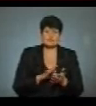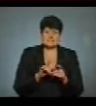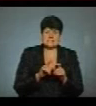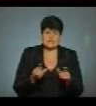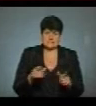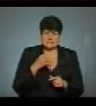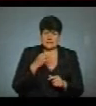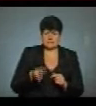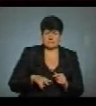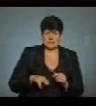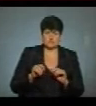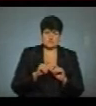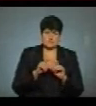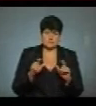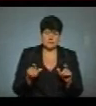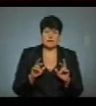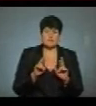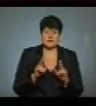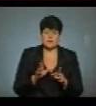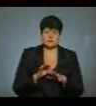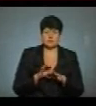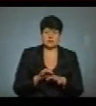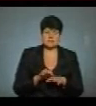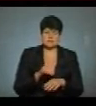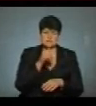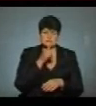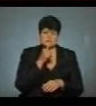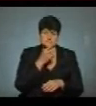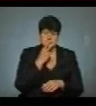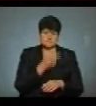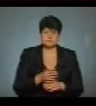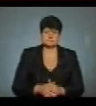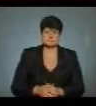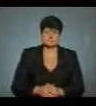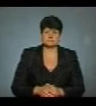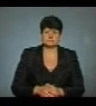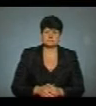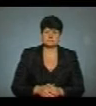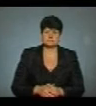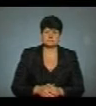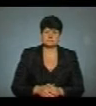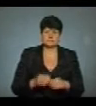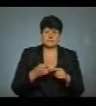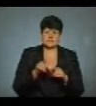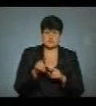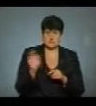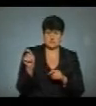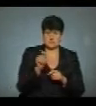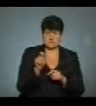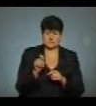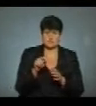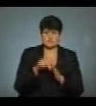директор закладу Петро Левицький. Як відбувається вимірювання, бачила Діана Ярошенко. За цією ширмою